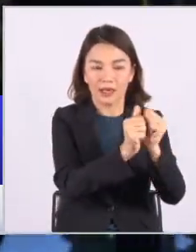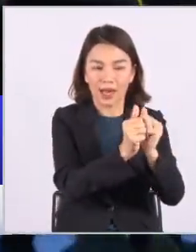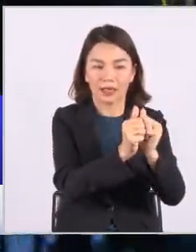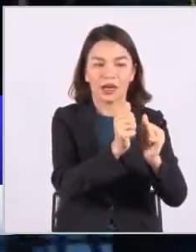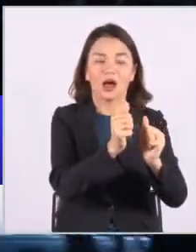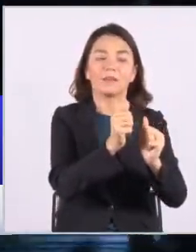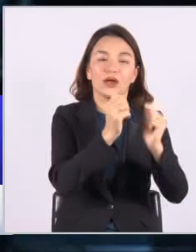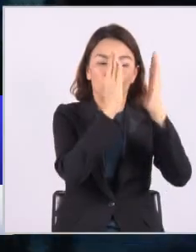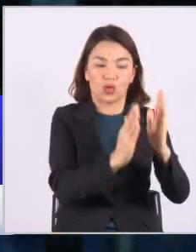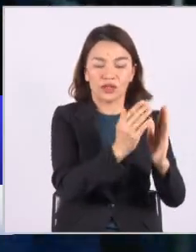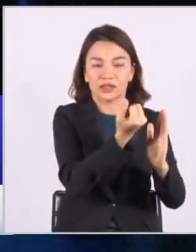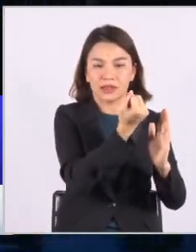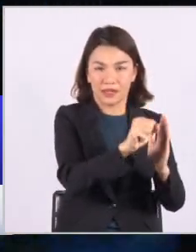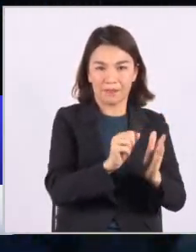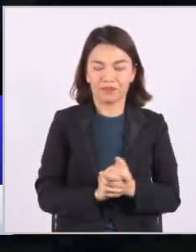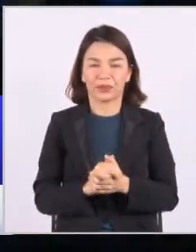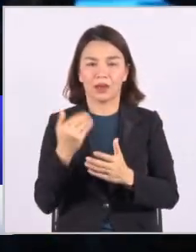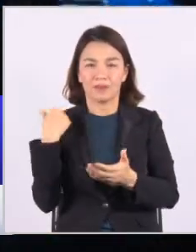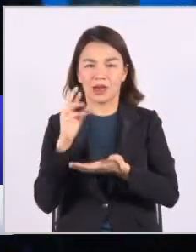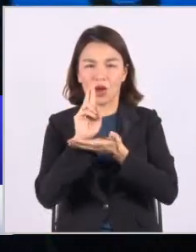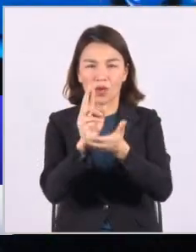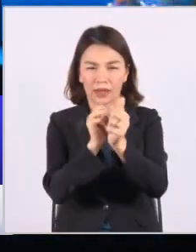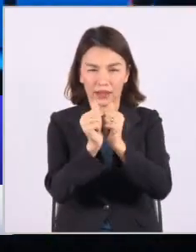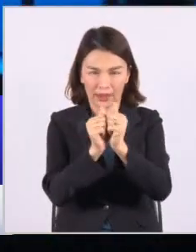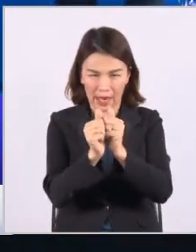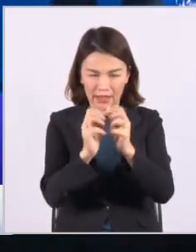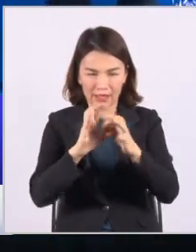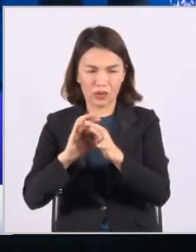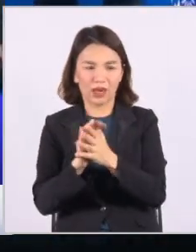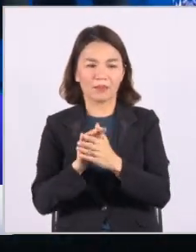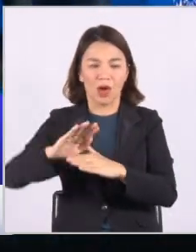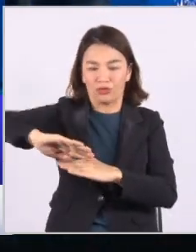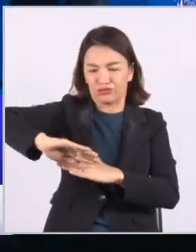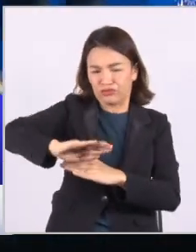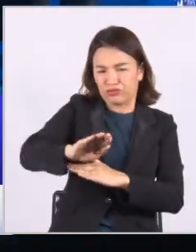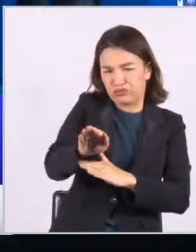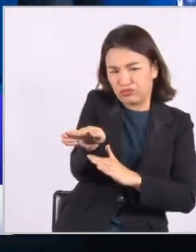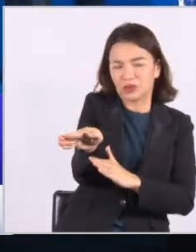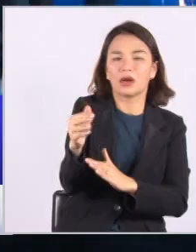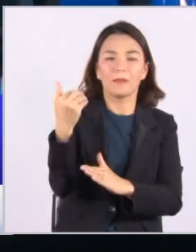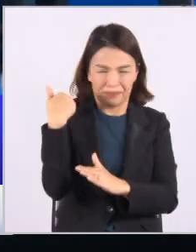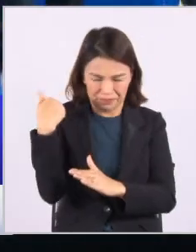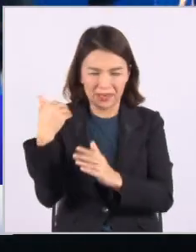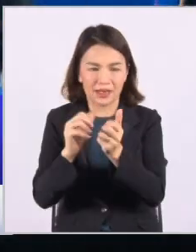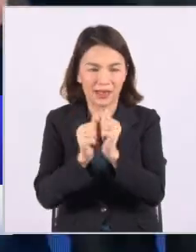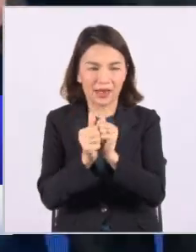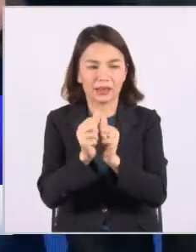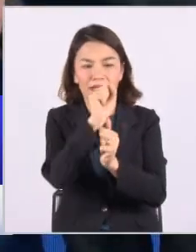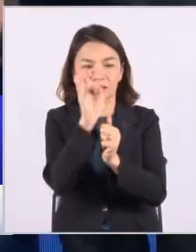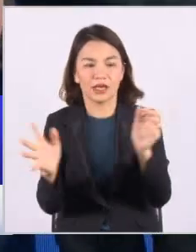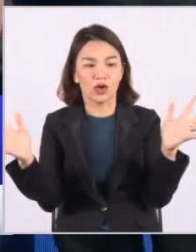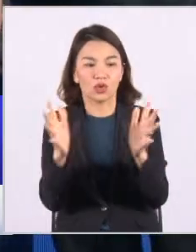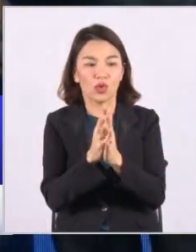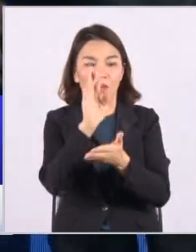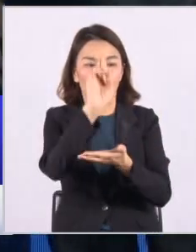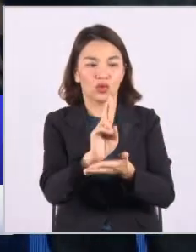อีก10คนนอกจากนี้ก็มีรางวัลการแข่งขัน Porsche Sprint Trophy Thailand รวมอีก4รางวัลนะคะรวมทั้งหมดเป็น9รุ่น